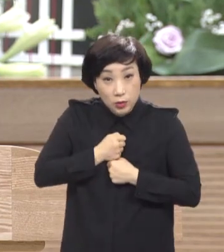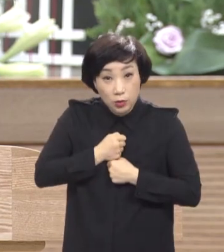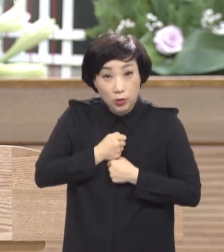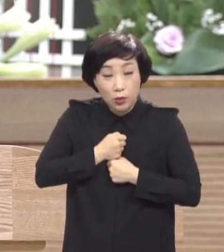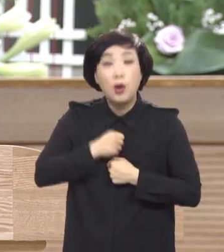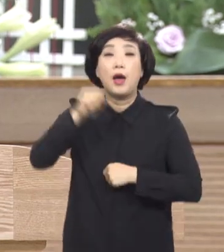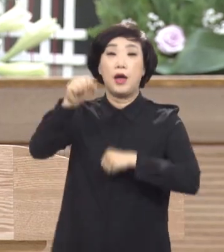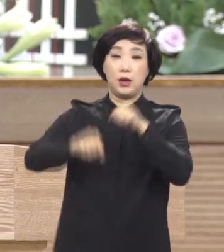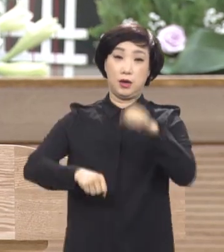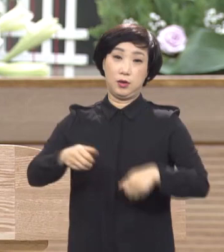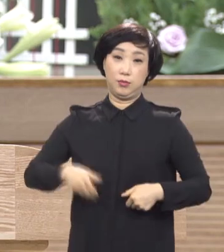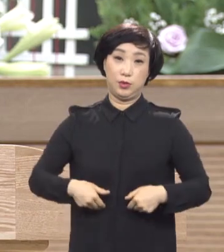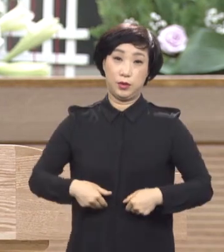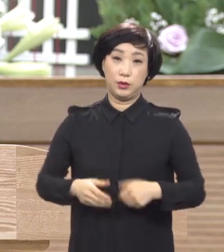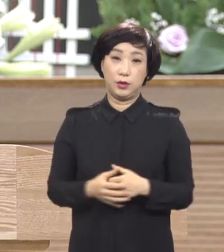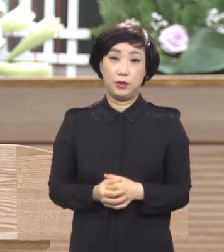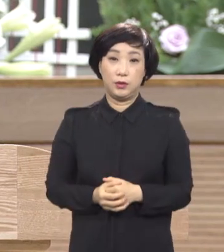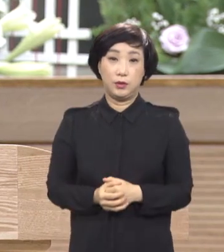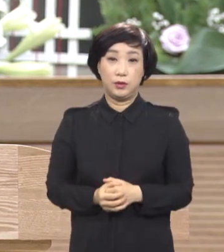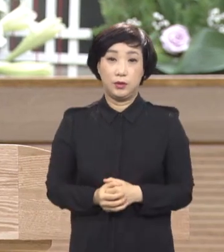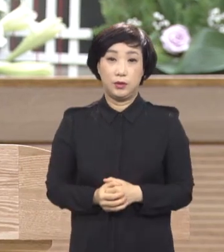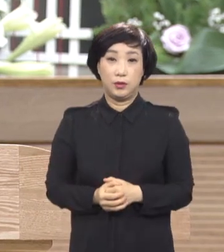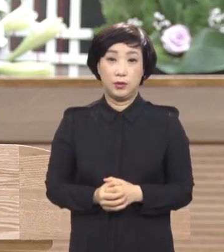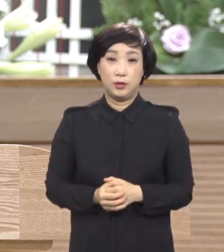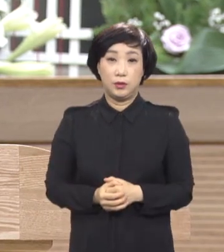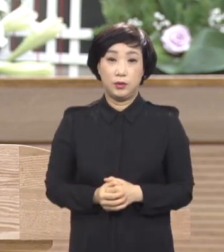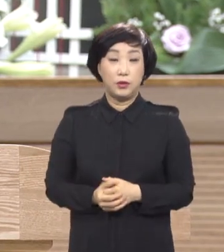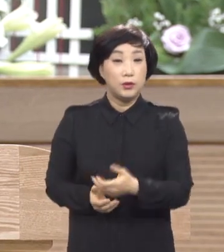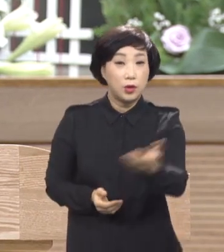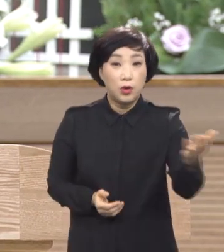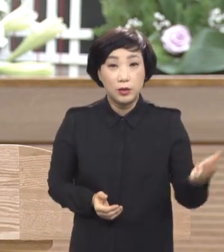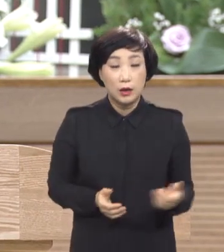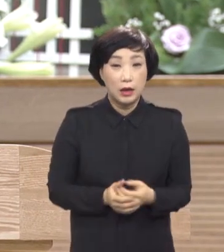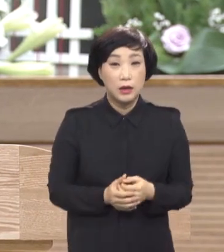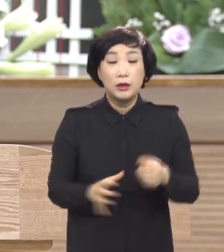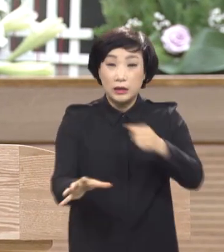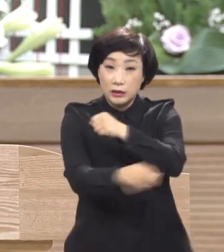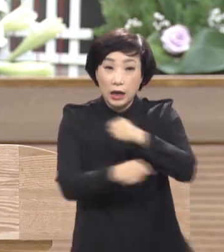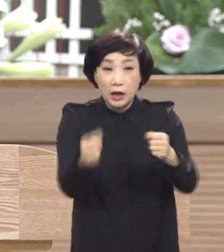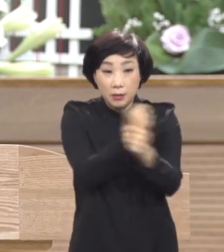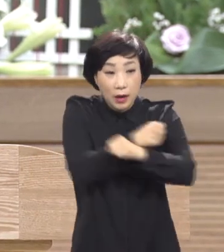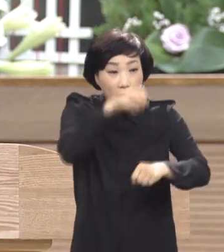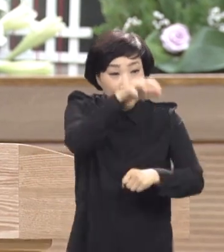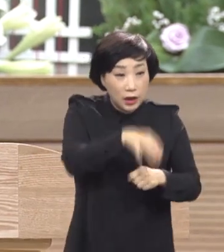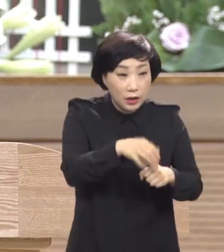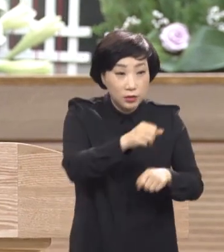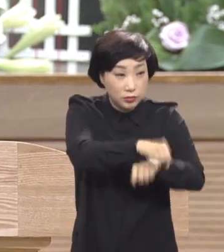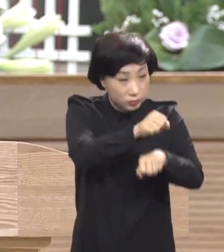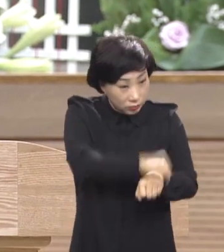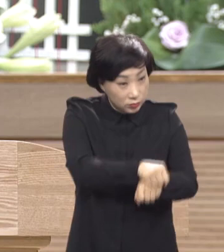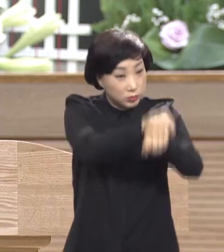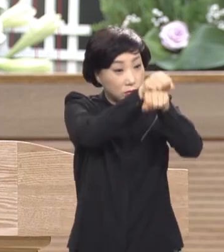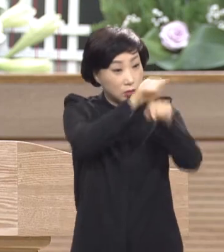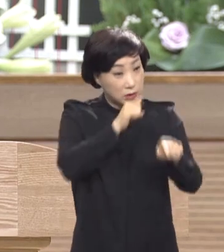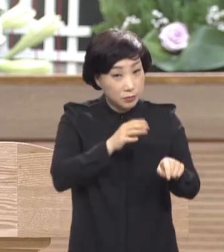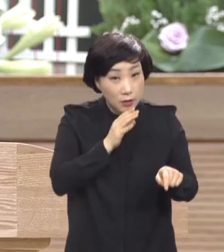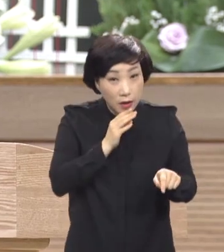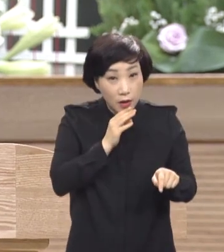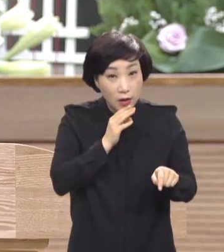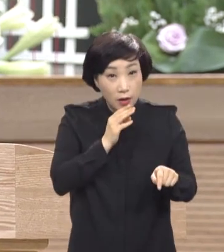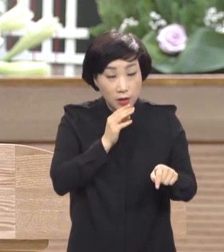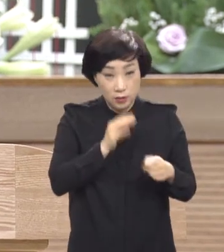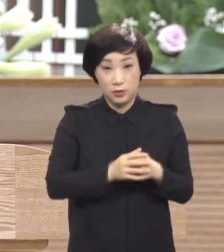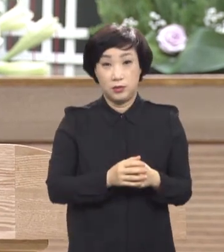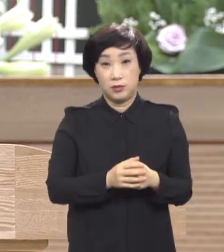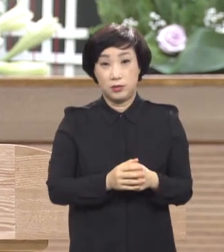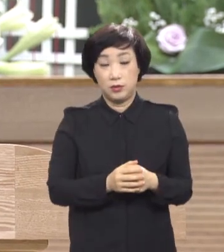행할지니라 너희가 타장마당에서 수장한 거 있지 예